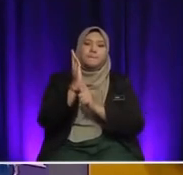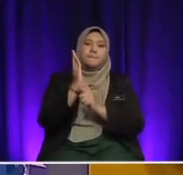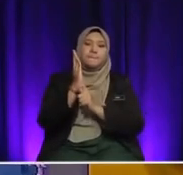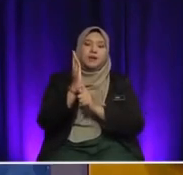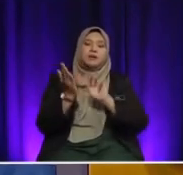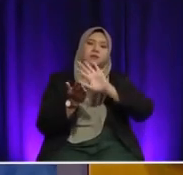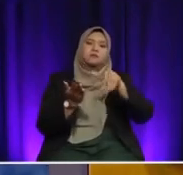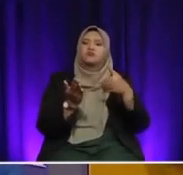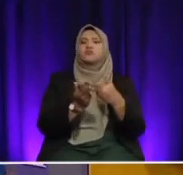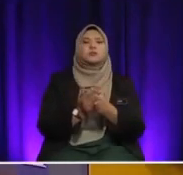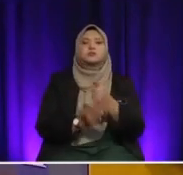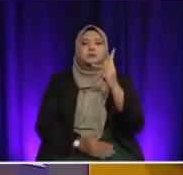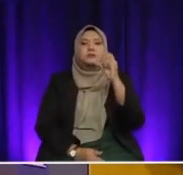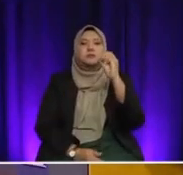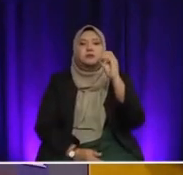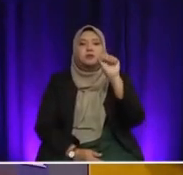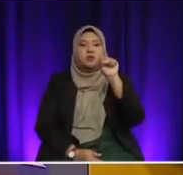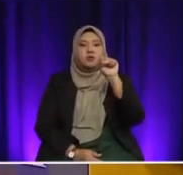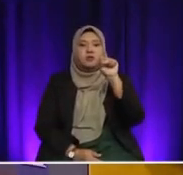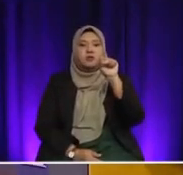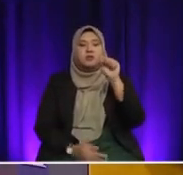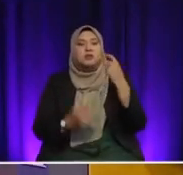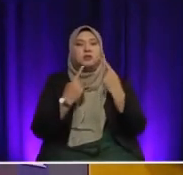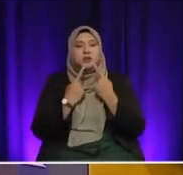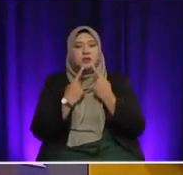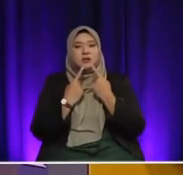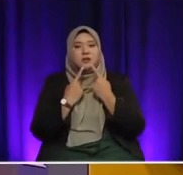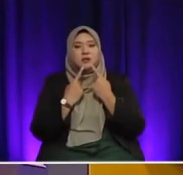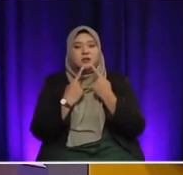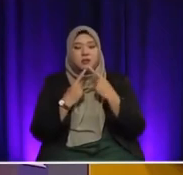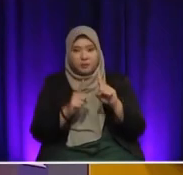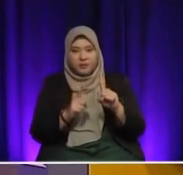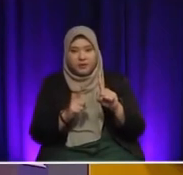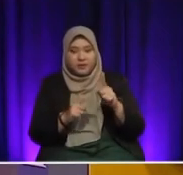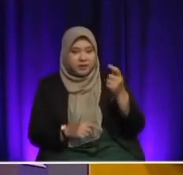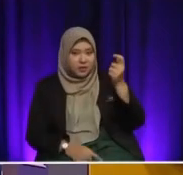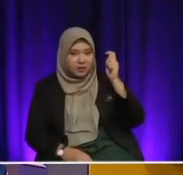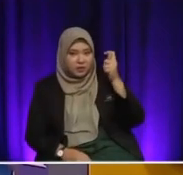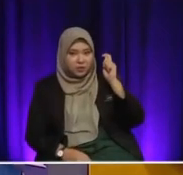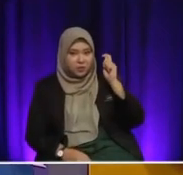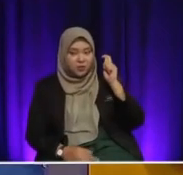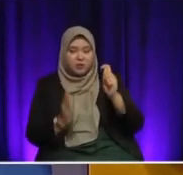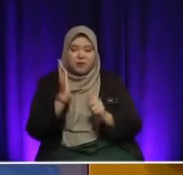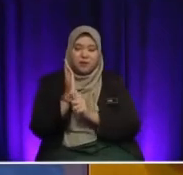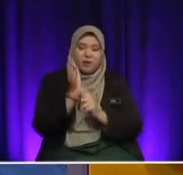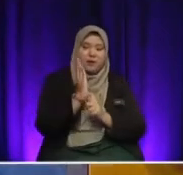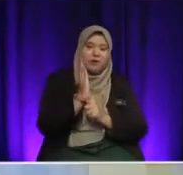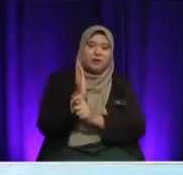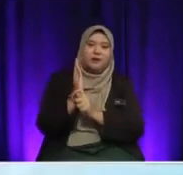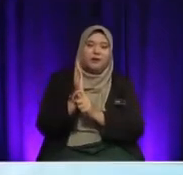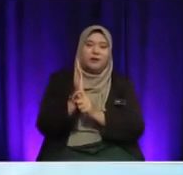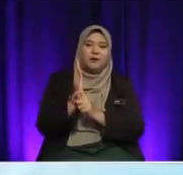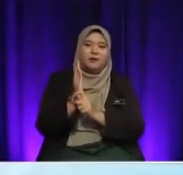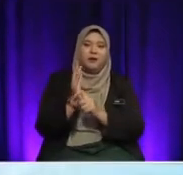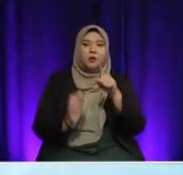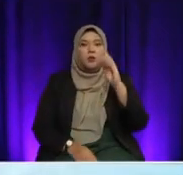tadi. Sebab Adawiyah dah habis kira, Adawiyah memang laju kira. Okey. Dapat RM203. RM203.